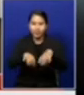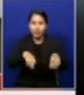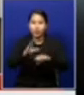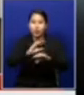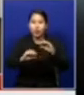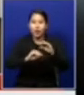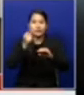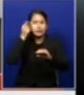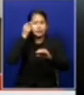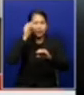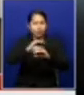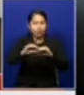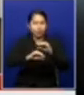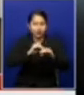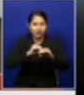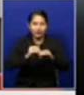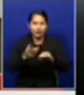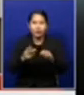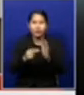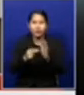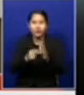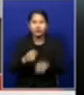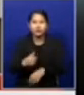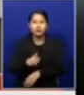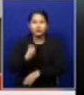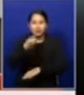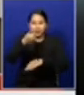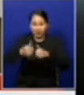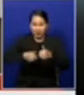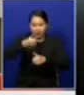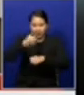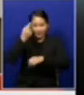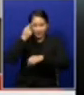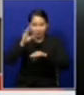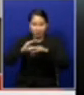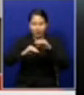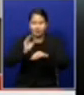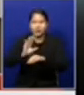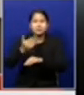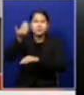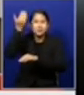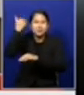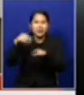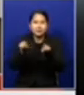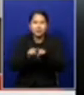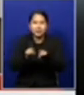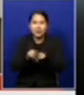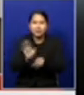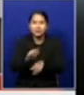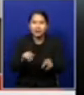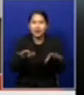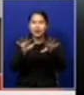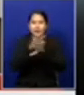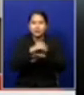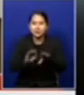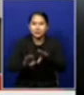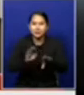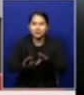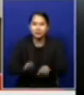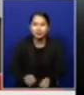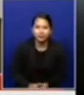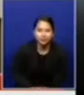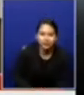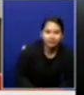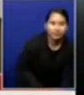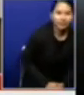การขึ้นมาไม่ใช่คิดโครงการไปจากข้างบนเหมือนอดีตที่เขาเปรียบเทียบเหมือนกับแท่งไอติมโครงการไปจ